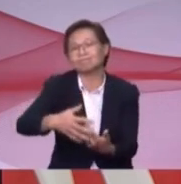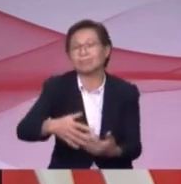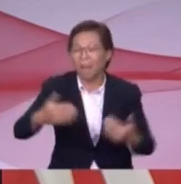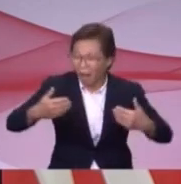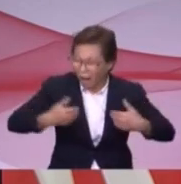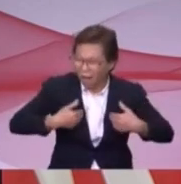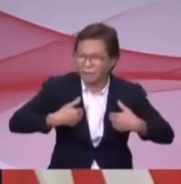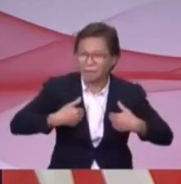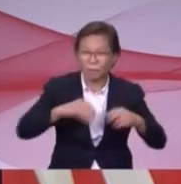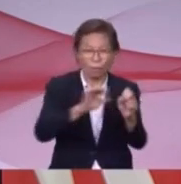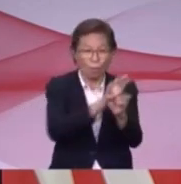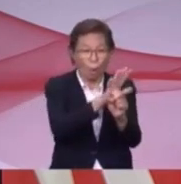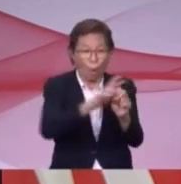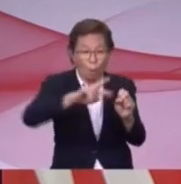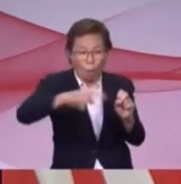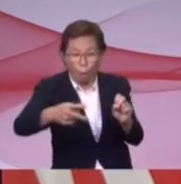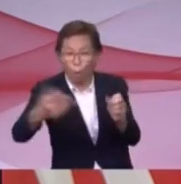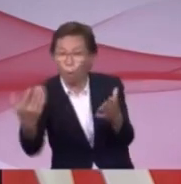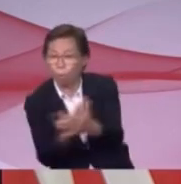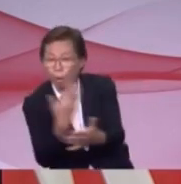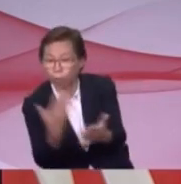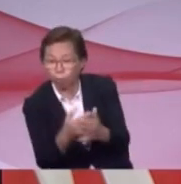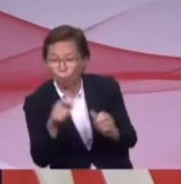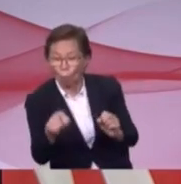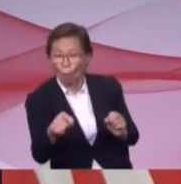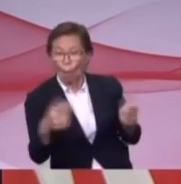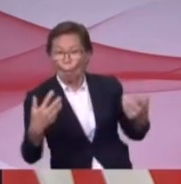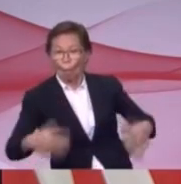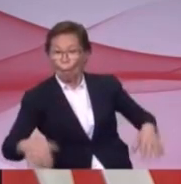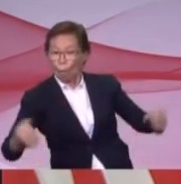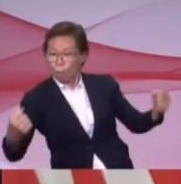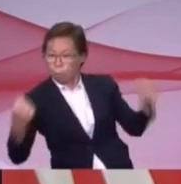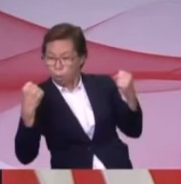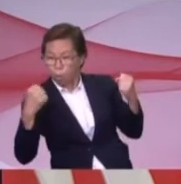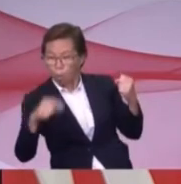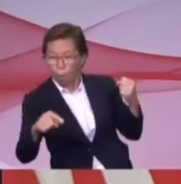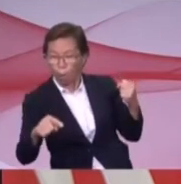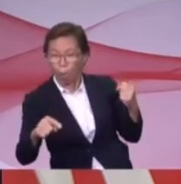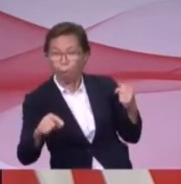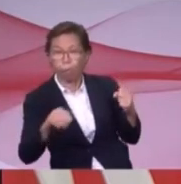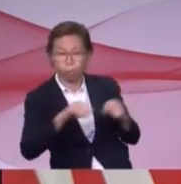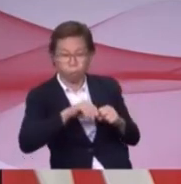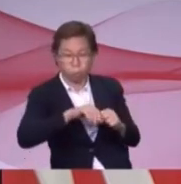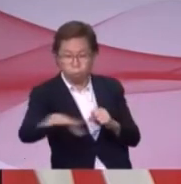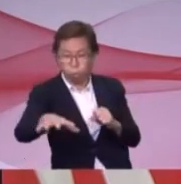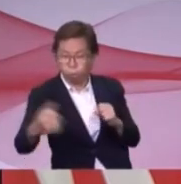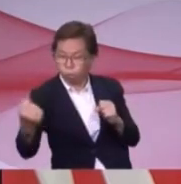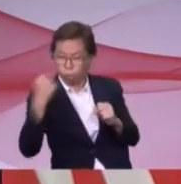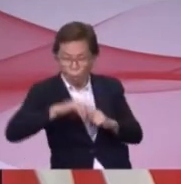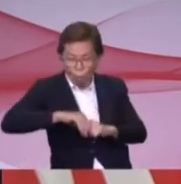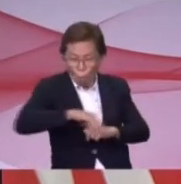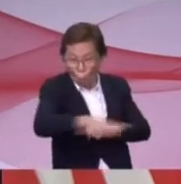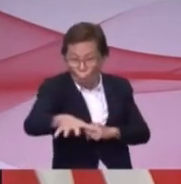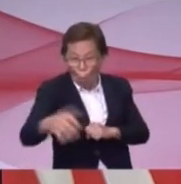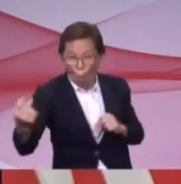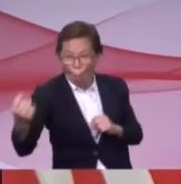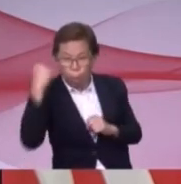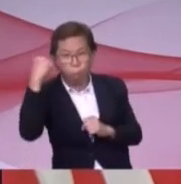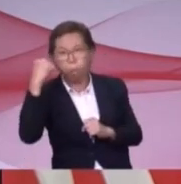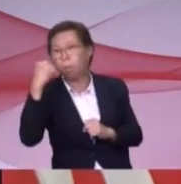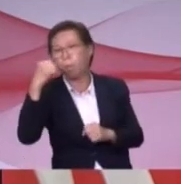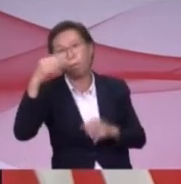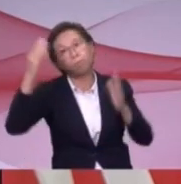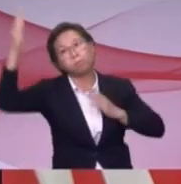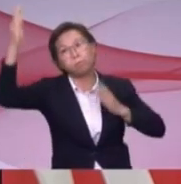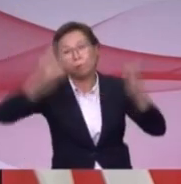Kewujudan varian baru yang lebih agresif dengan kadar keboleh jangkitan yang tinggi di dalam negara